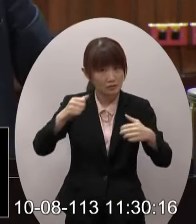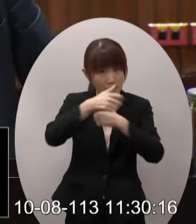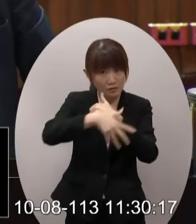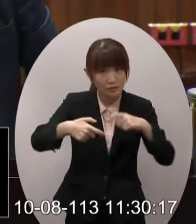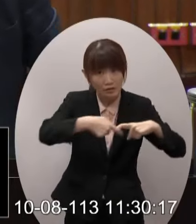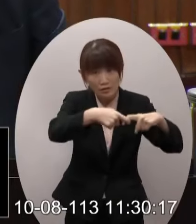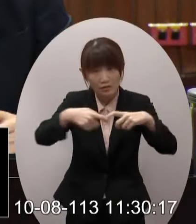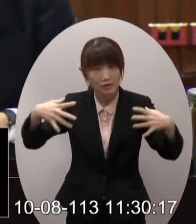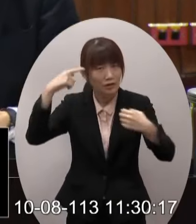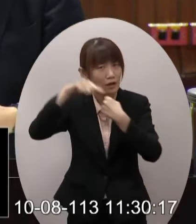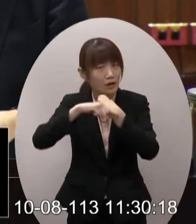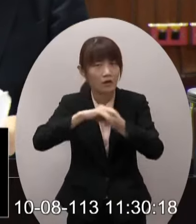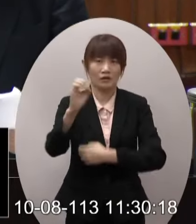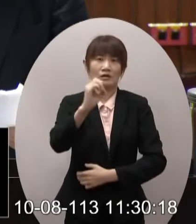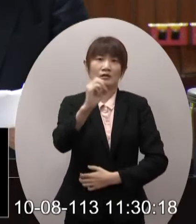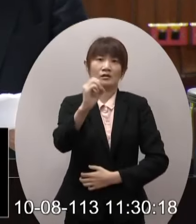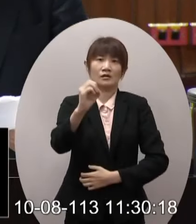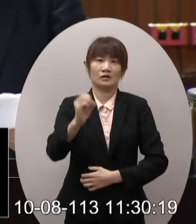通没有。